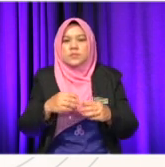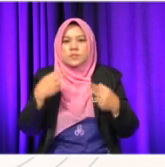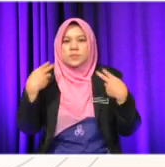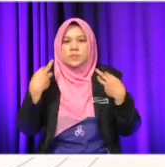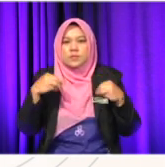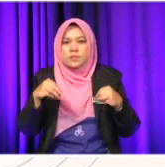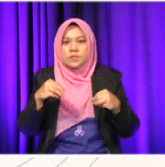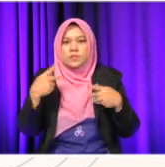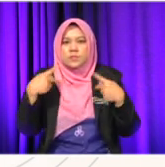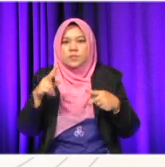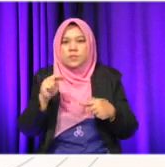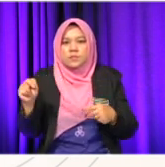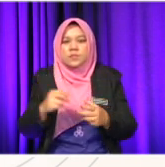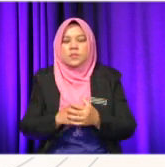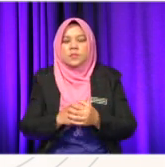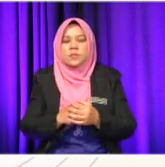dengan membentuk persegi